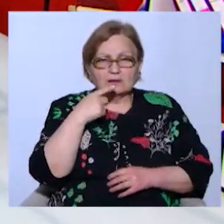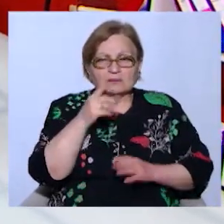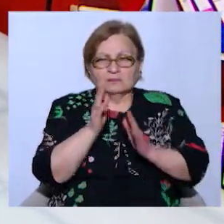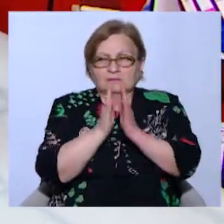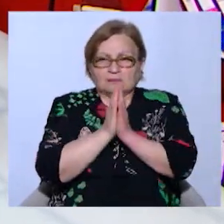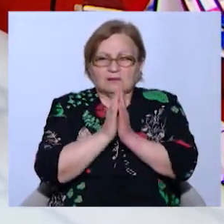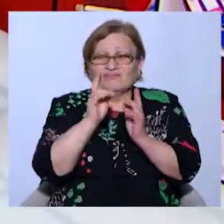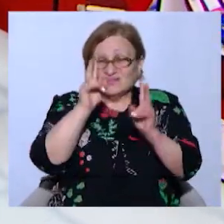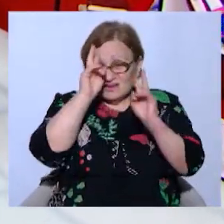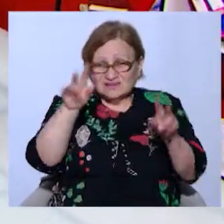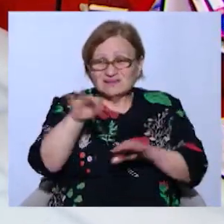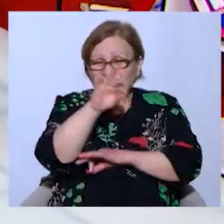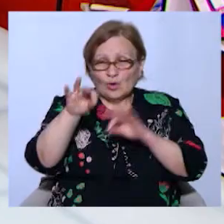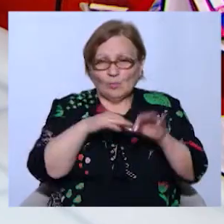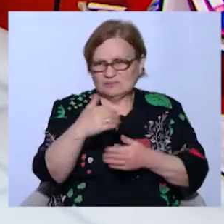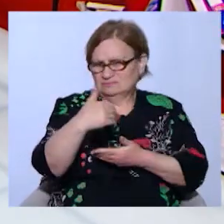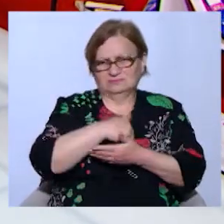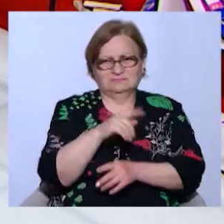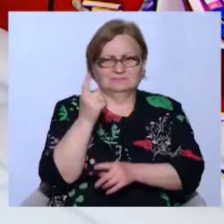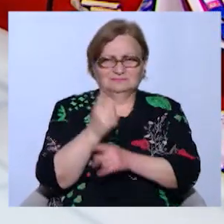გეომეტრია არ იცით.